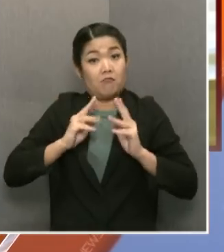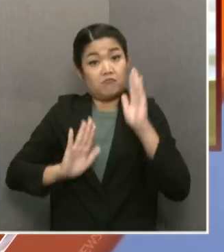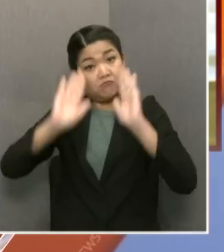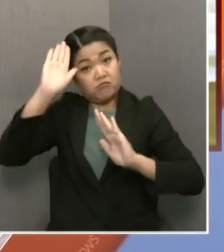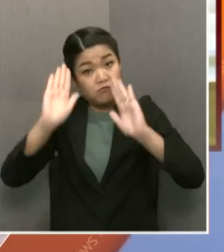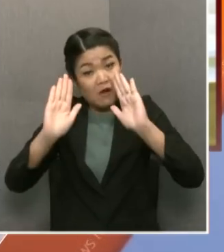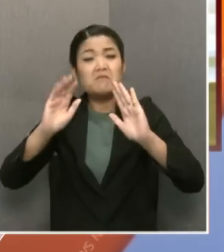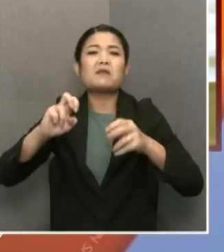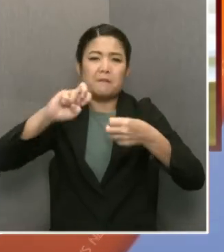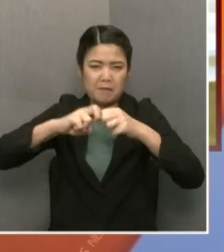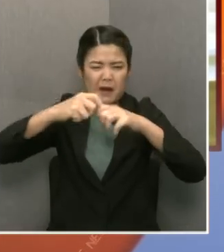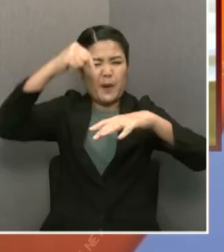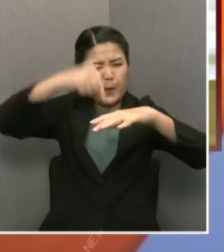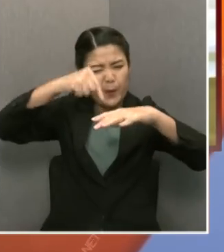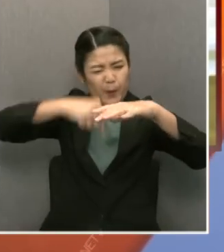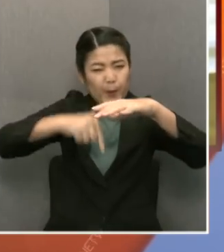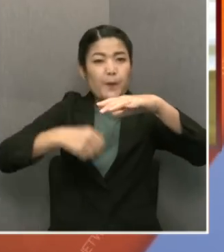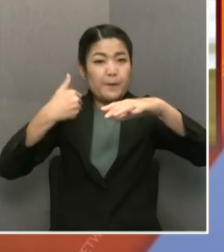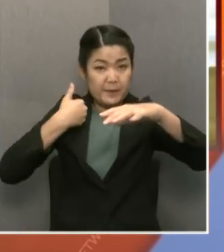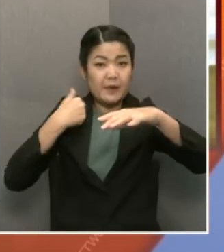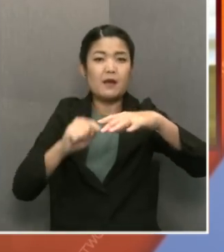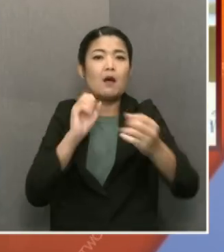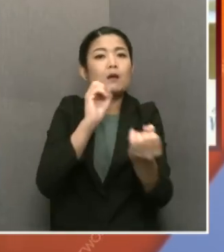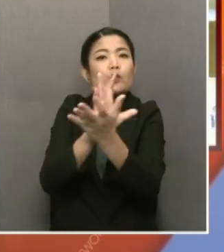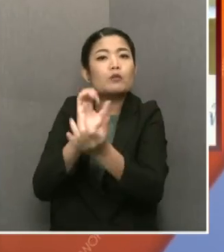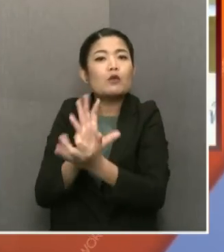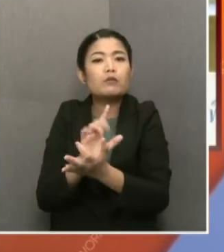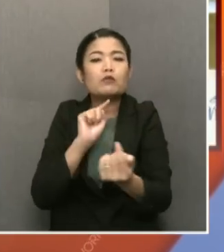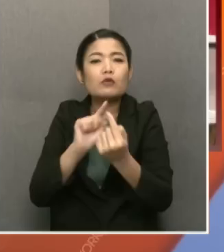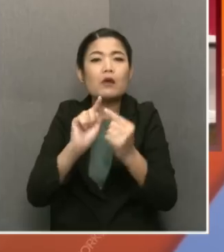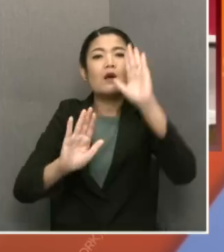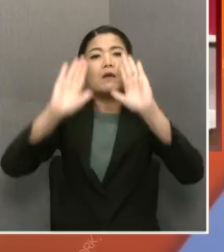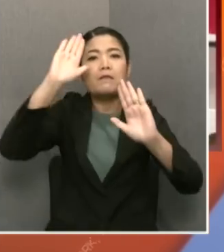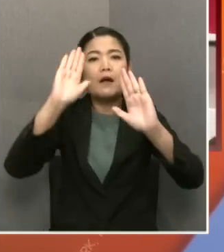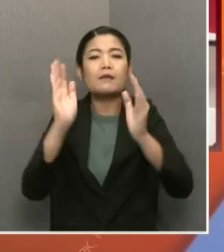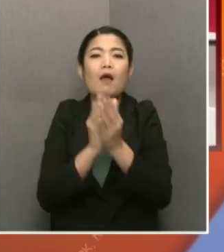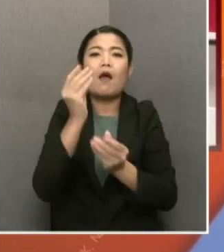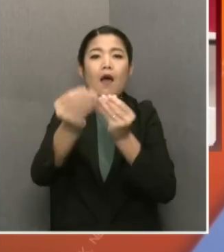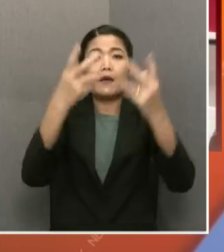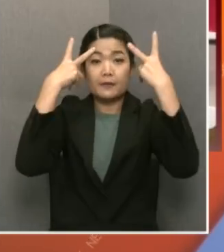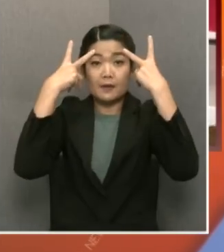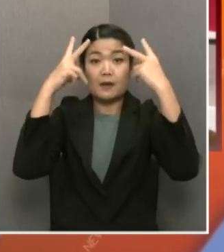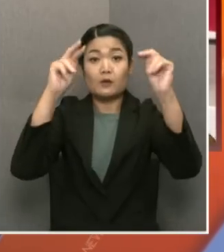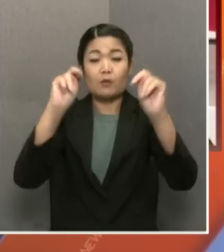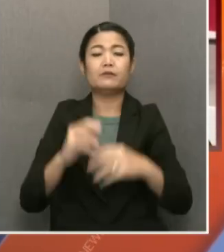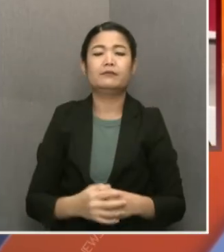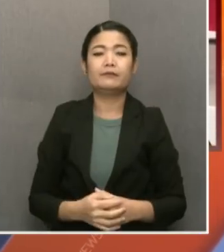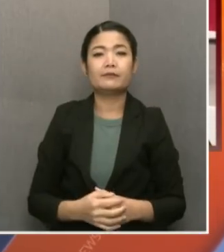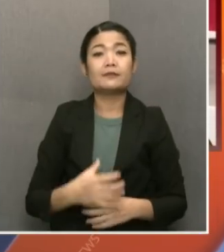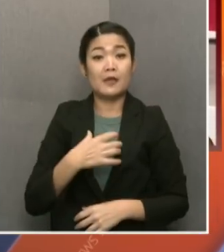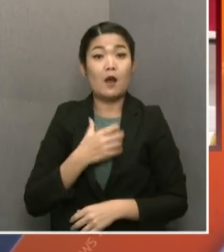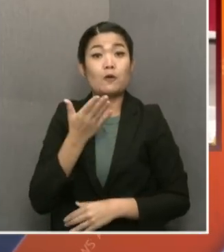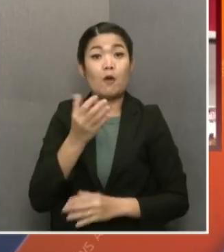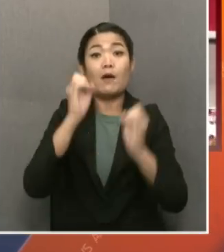ซ้อนมากขึ้นนะแล้วนั่นจะส่งผลไปสู่เรื่องของการบวชเลือกนายกรัฐมนตรีด้วยเช่นเดียวกันครับค่ะดังนั้นนะคะอยากจะให้อาจารย์